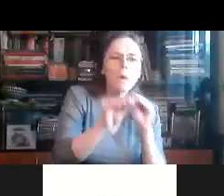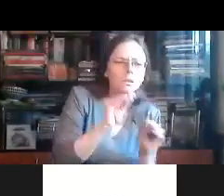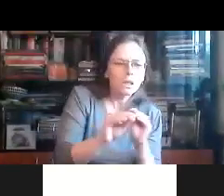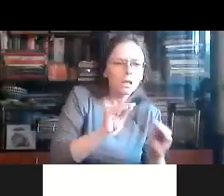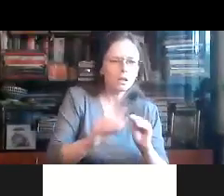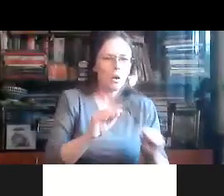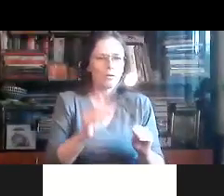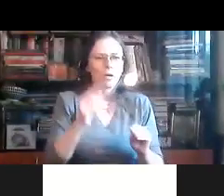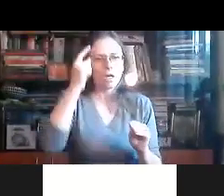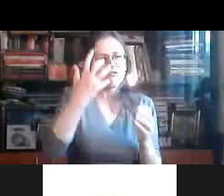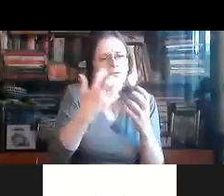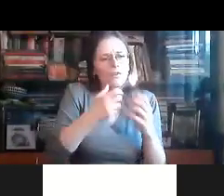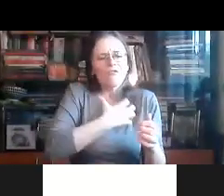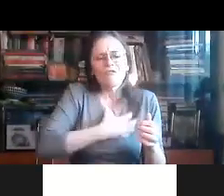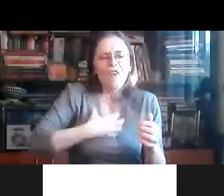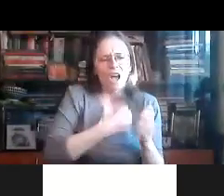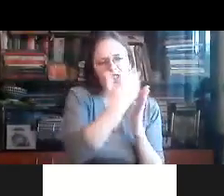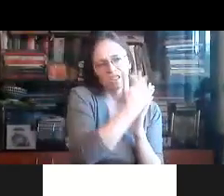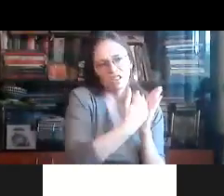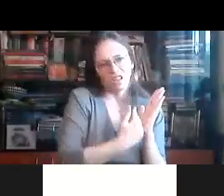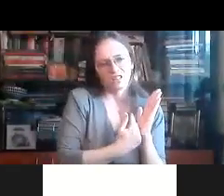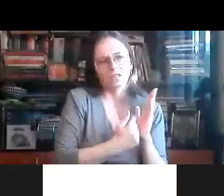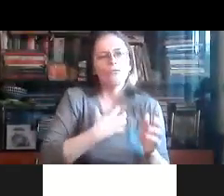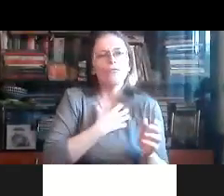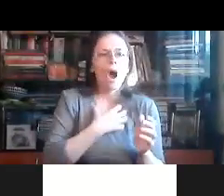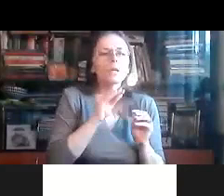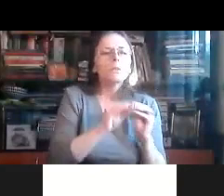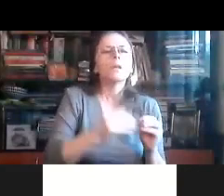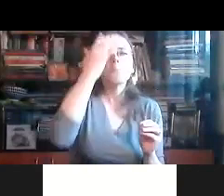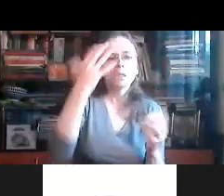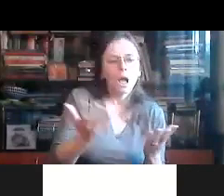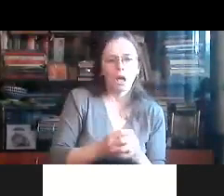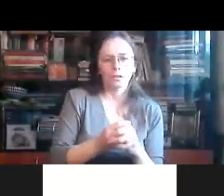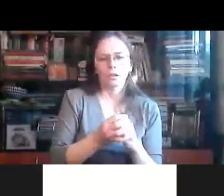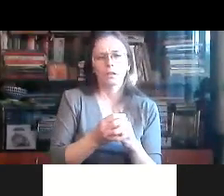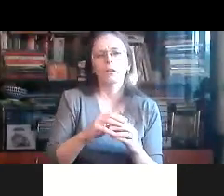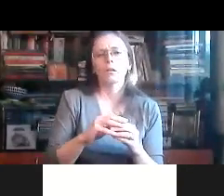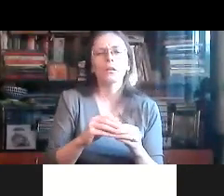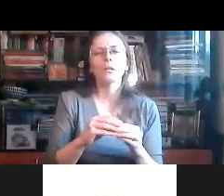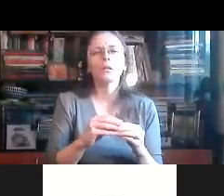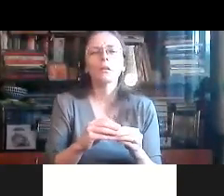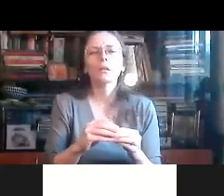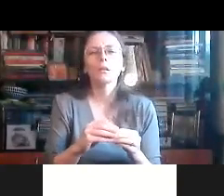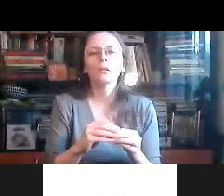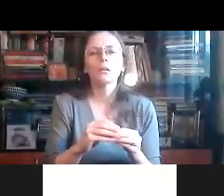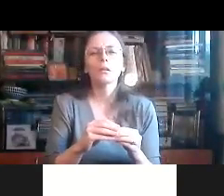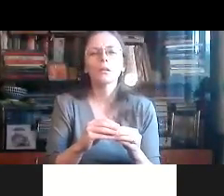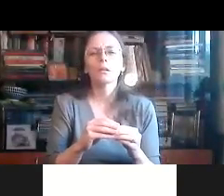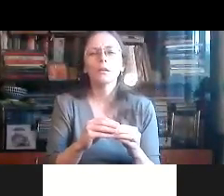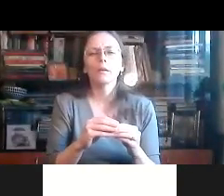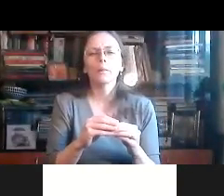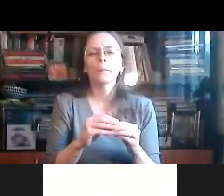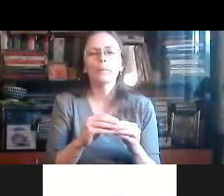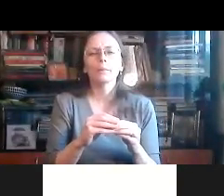опасность того, чтобы эти новые средства как бы не способствовали тому, что исчезнут как какой-то...